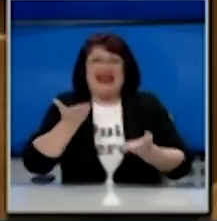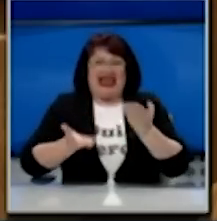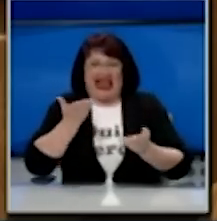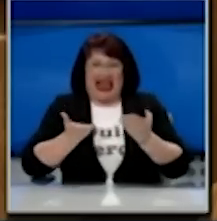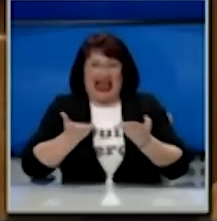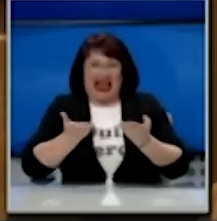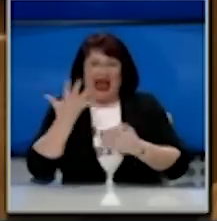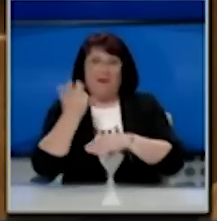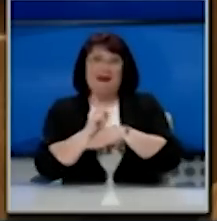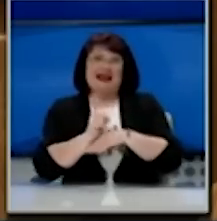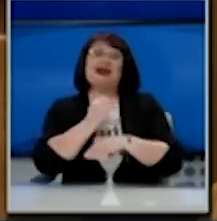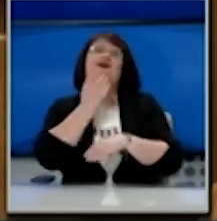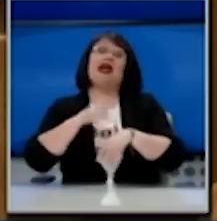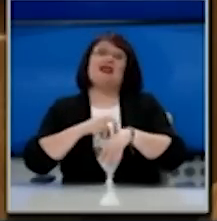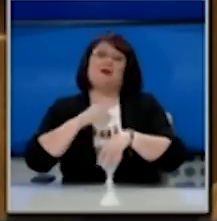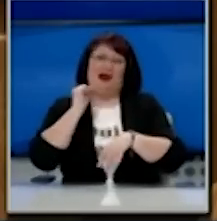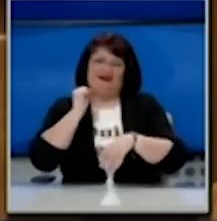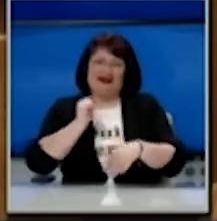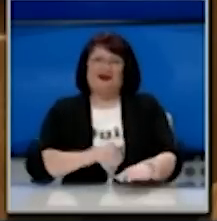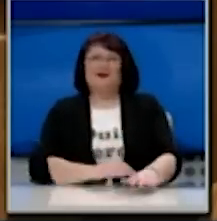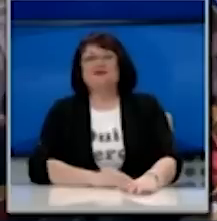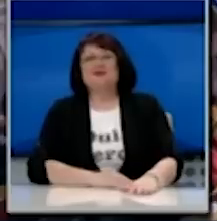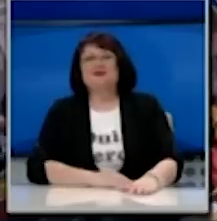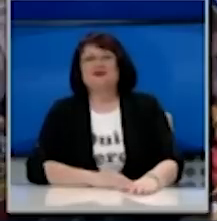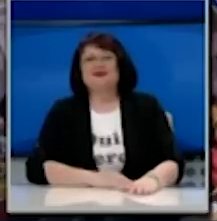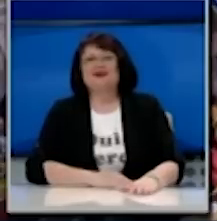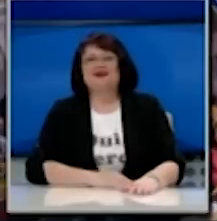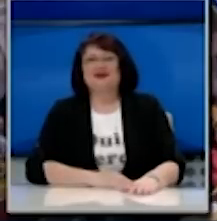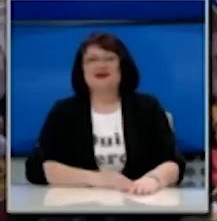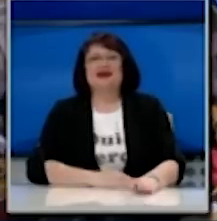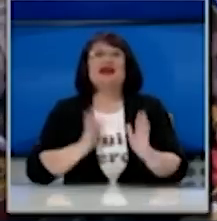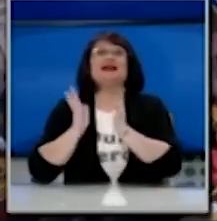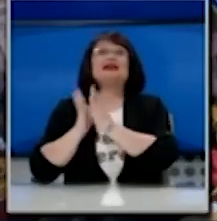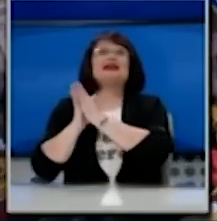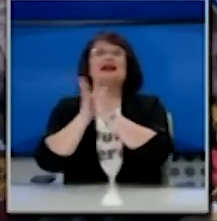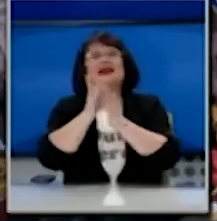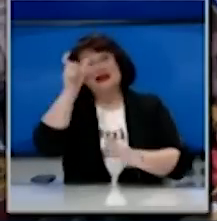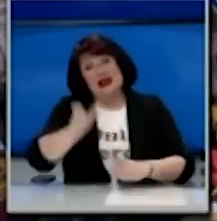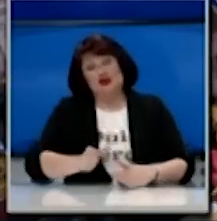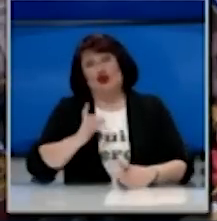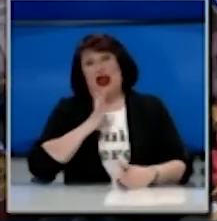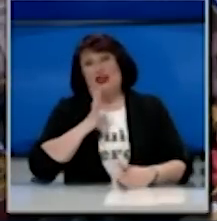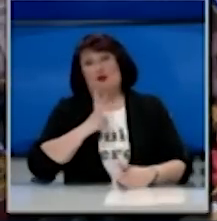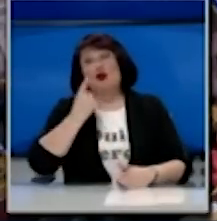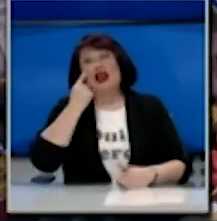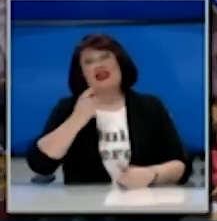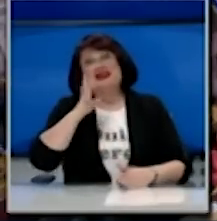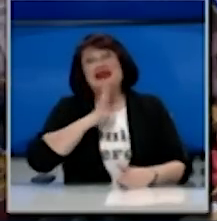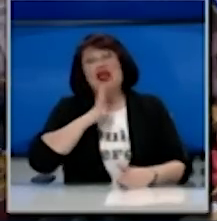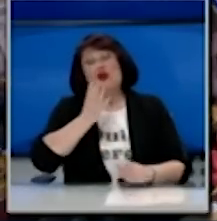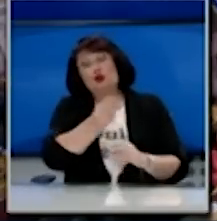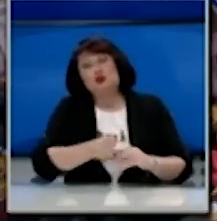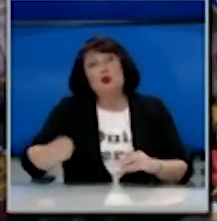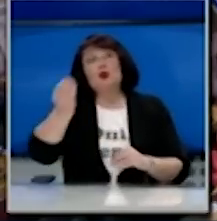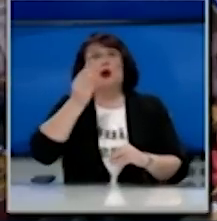το πεντάλεπτο. Ελάτε, που ελάτε. Ακόμα για χρόνο. Αυτό ήταν χειροκρότημα για τον άνθρωπο. Για να δείτε ότι ο άνθρωπος υπερισχύει